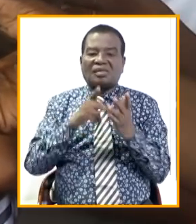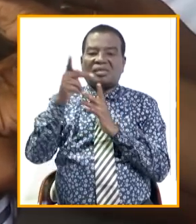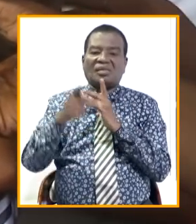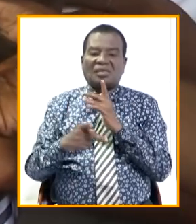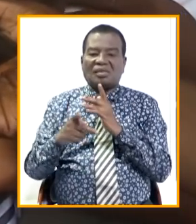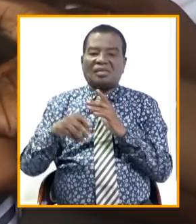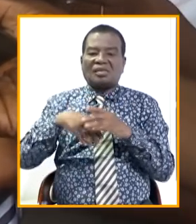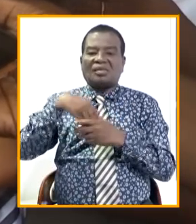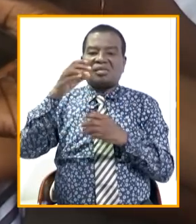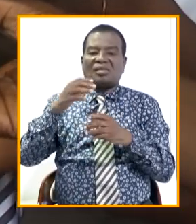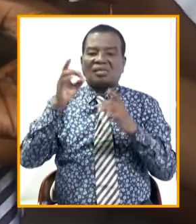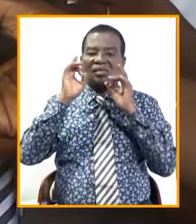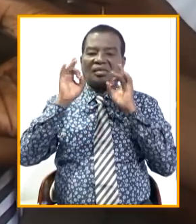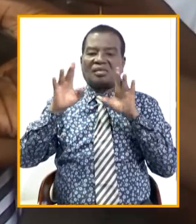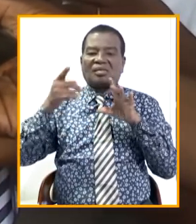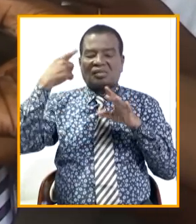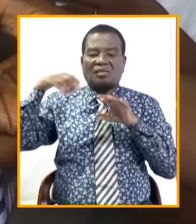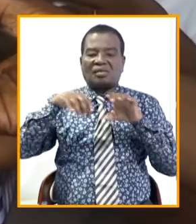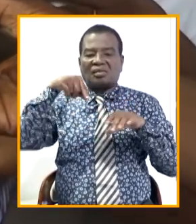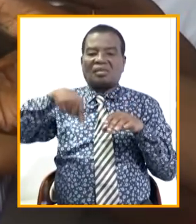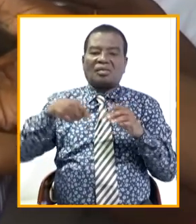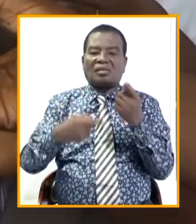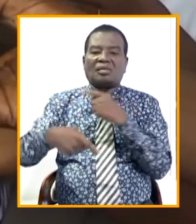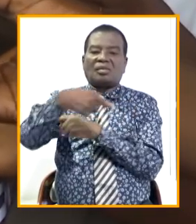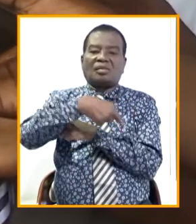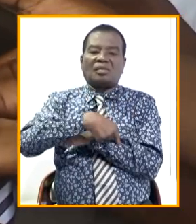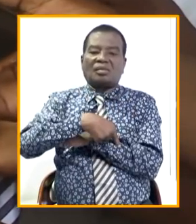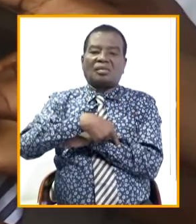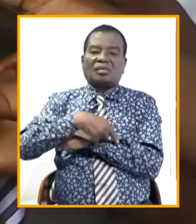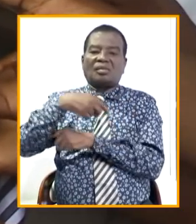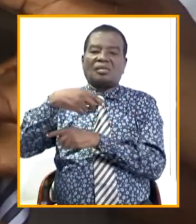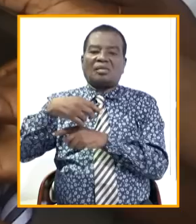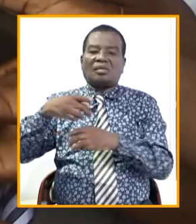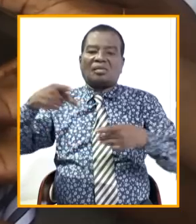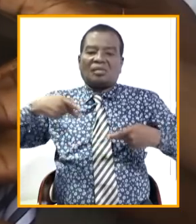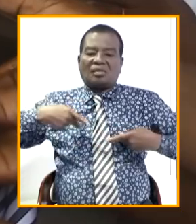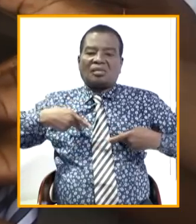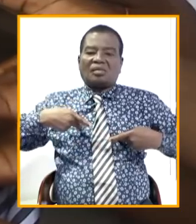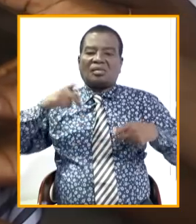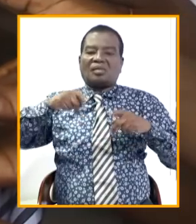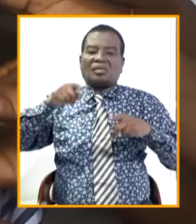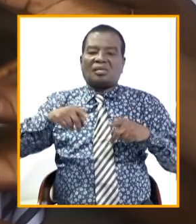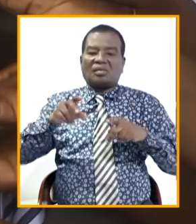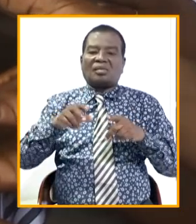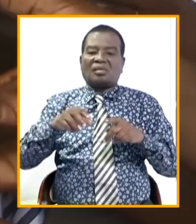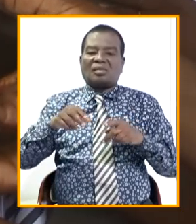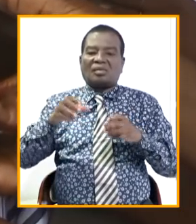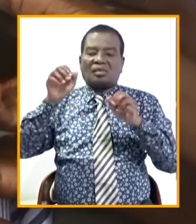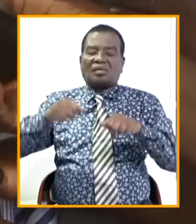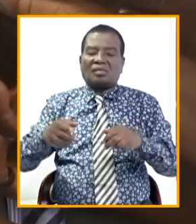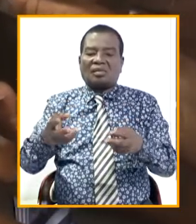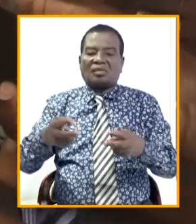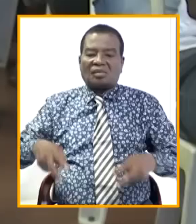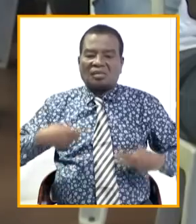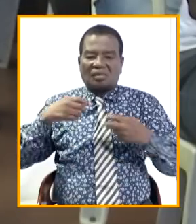des plans de sortie de crise, j'allais dire, pour faire en sorte qu'aujourd'hui, le propriétaire du taxi-compteur, le chauffeur du taxi-compteur puisse vivre décemment